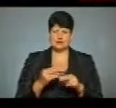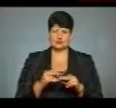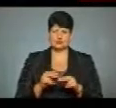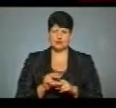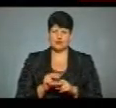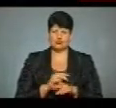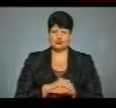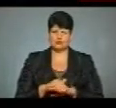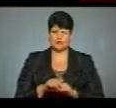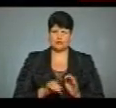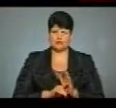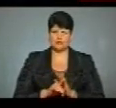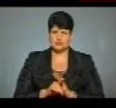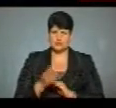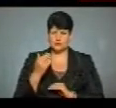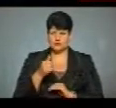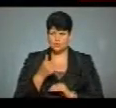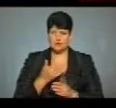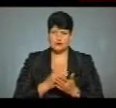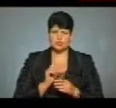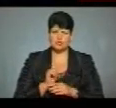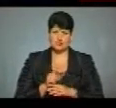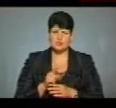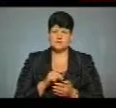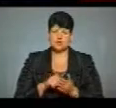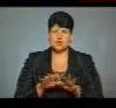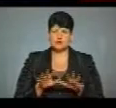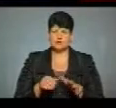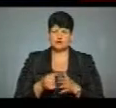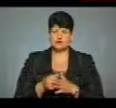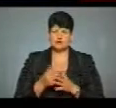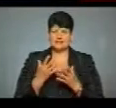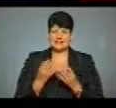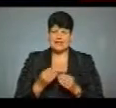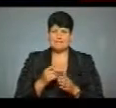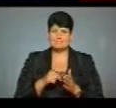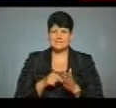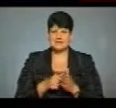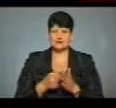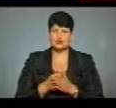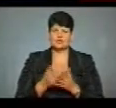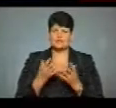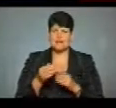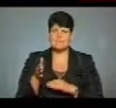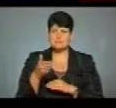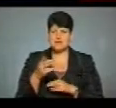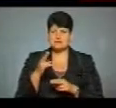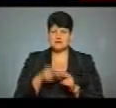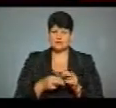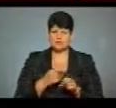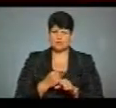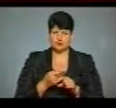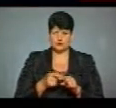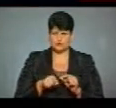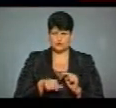Ми маємо доручення міського голови до Дня міста, да, навіть швидше до Дня міста, до Дня прапора завершити ці роботи, цю